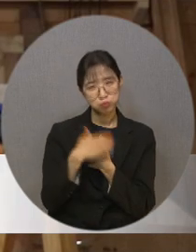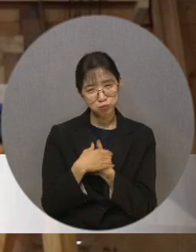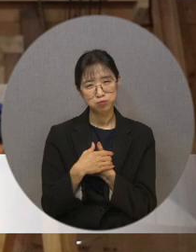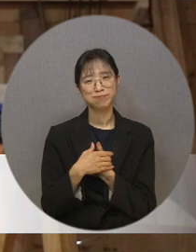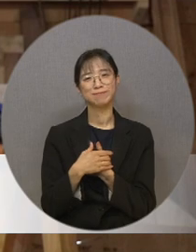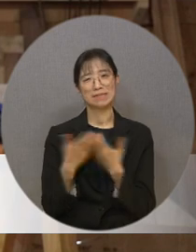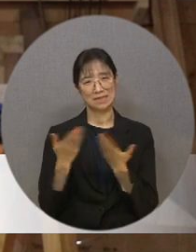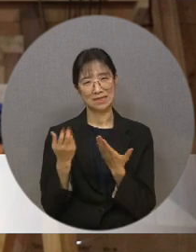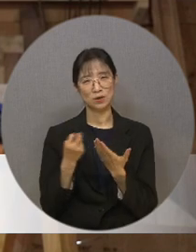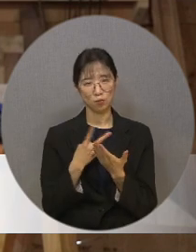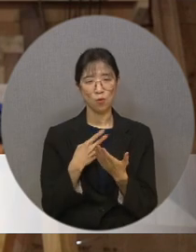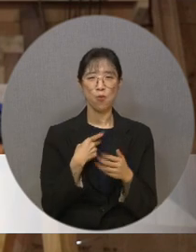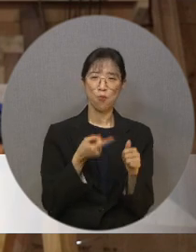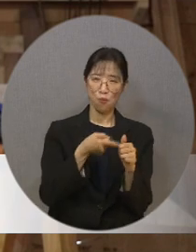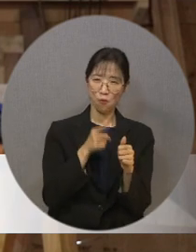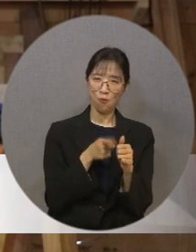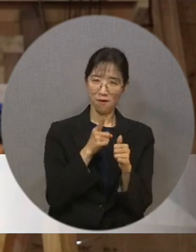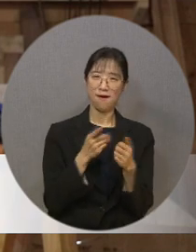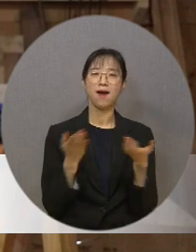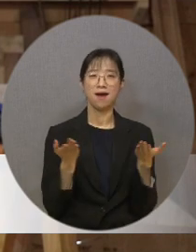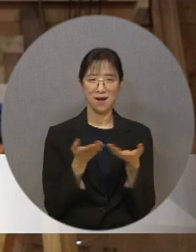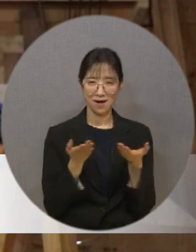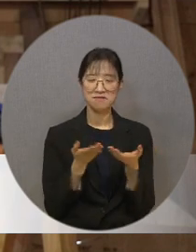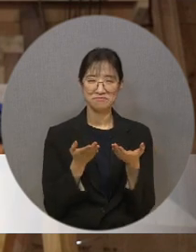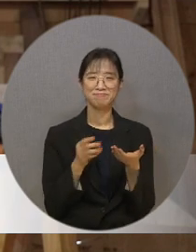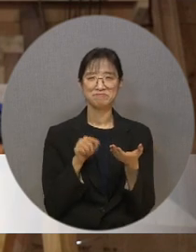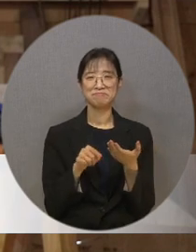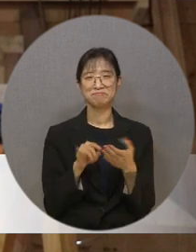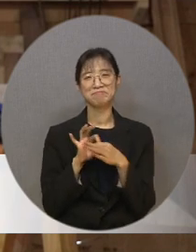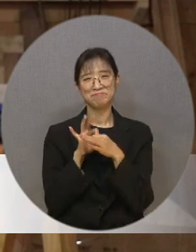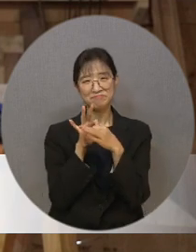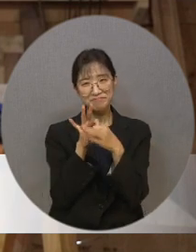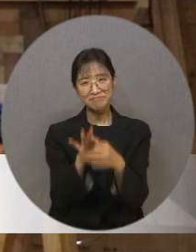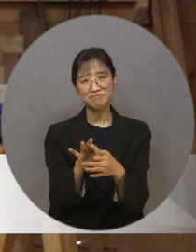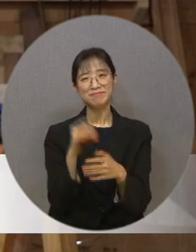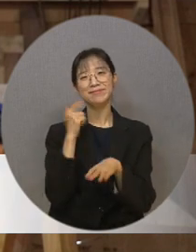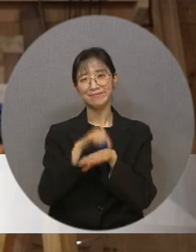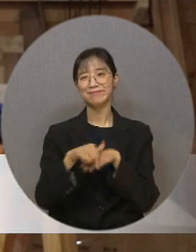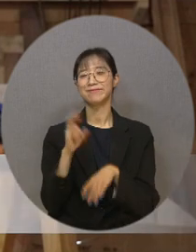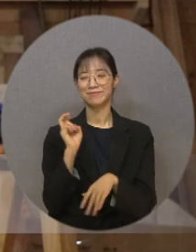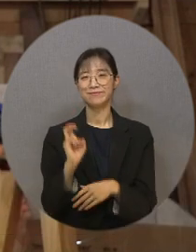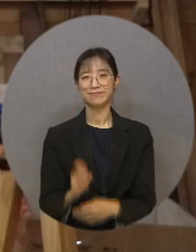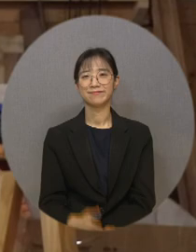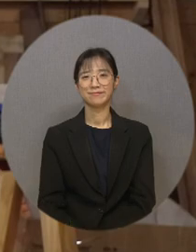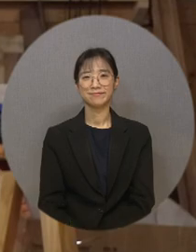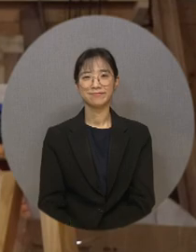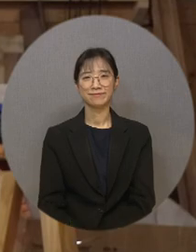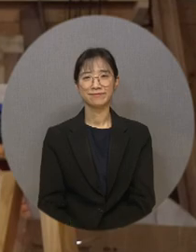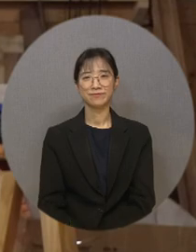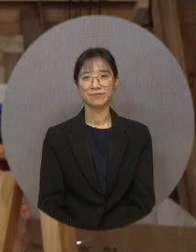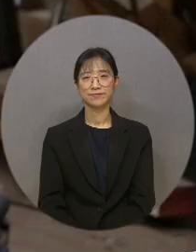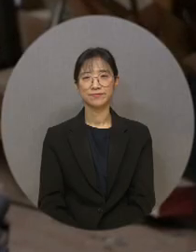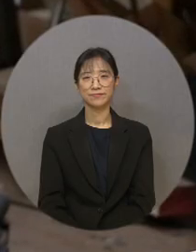그리고 하게 될 조각들 하며 하루하루 지내게 될 것 같습니다.